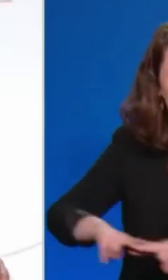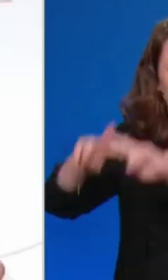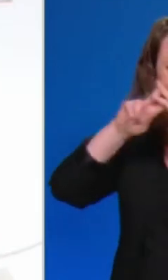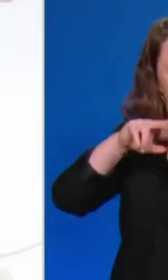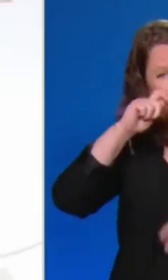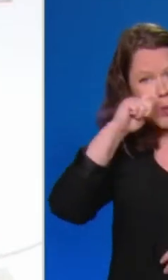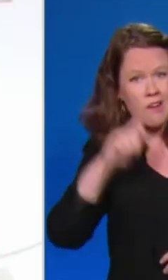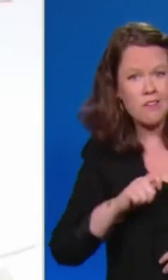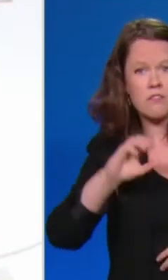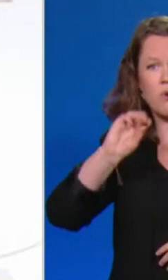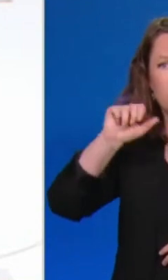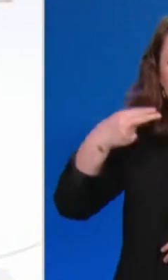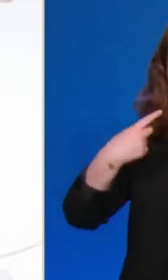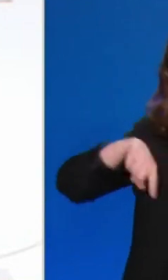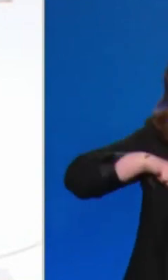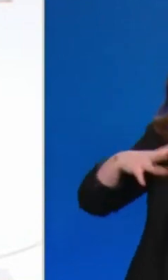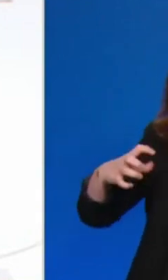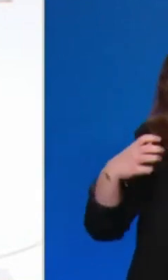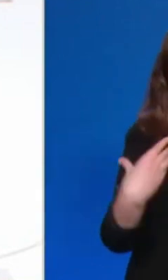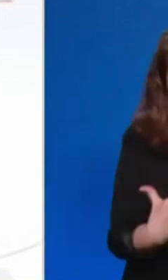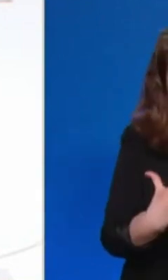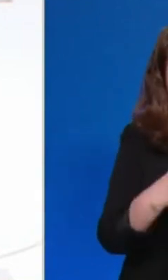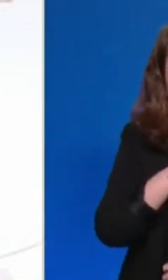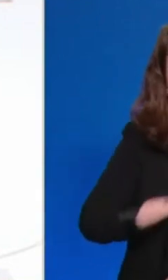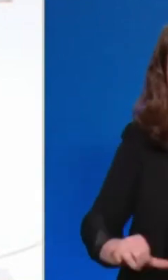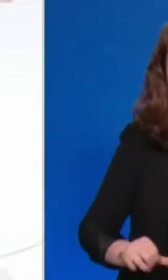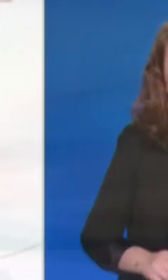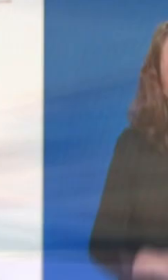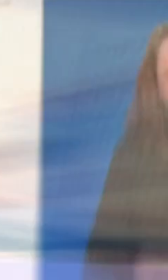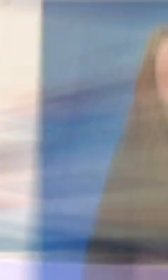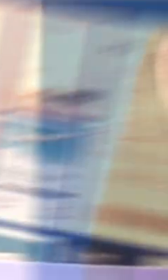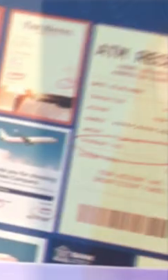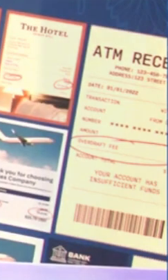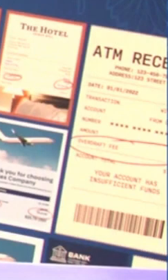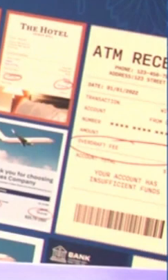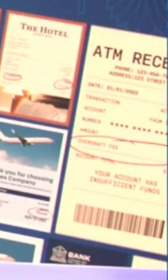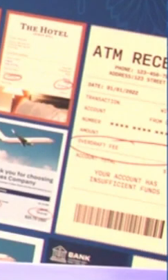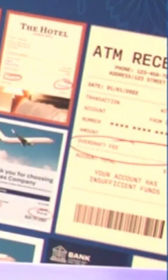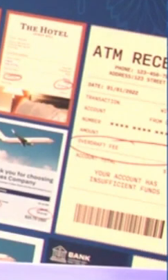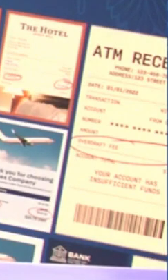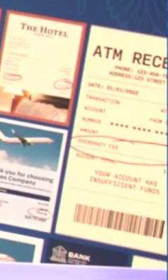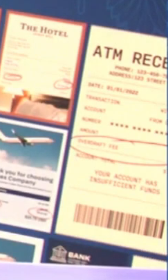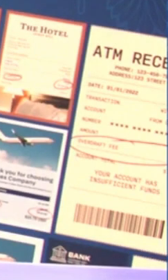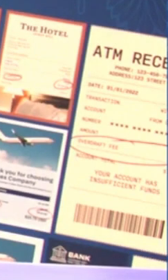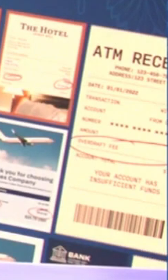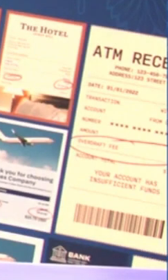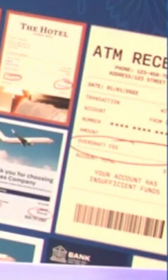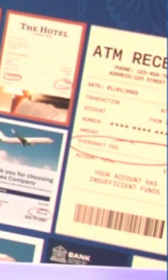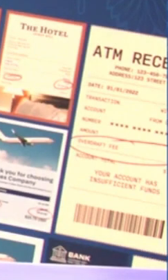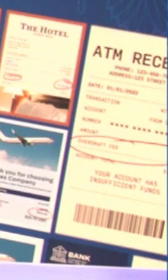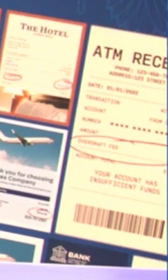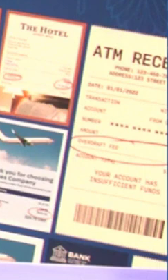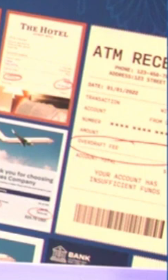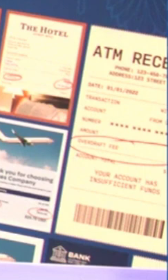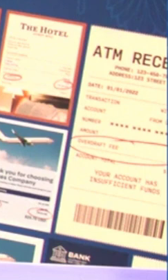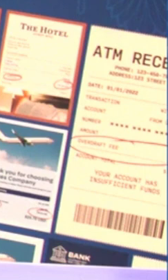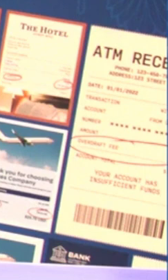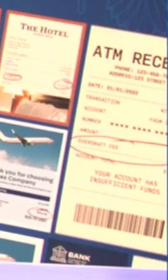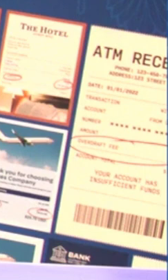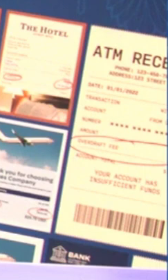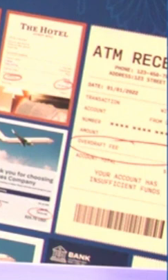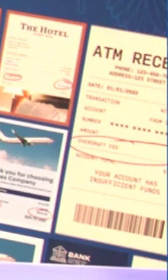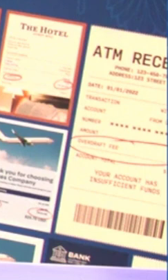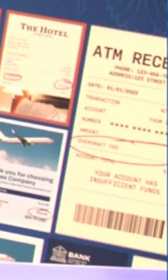araç protestocuları püskürtmek için ara sokaklara daldı. Gözaltılara karşın kundaklama ve yağmalar